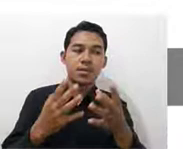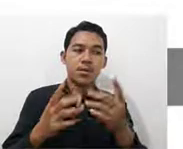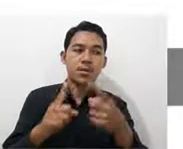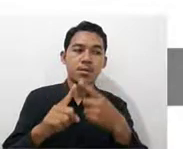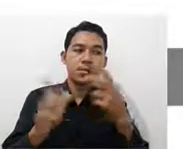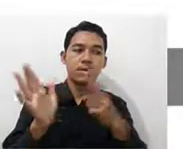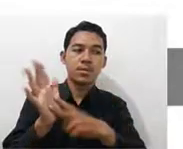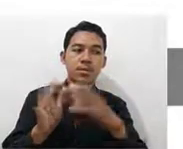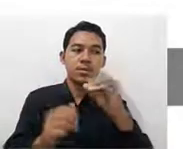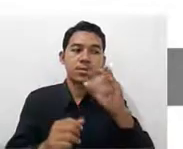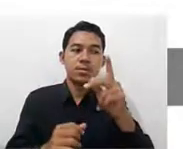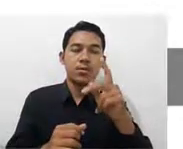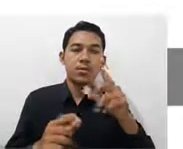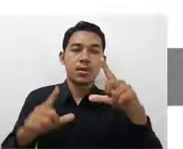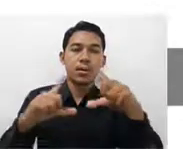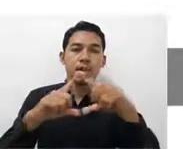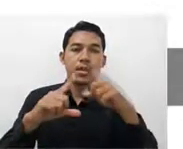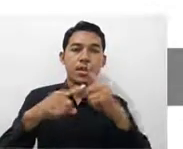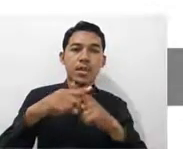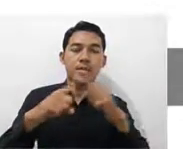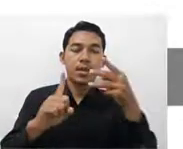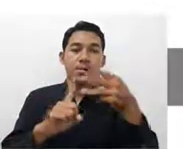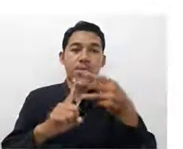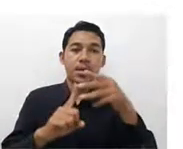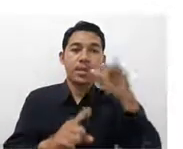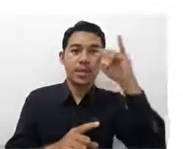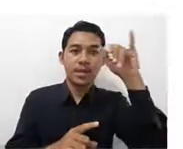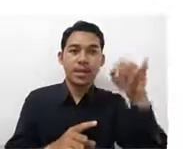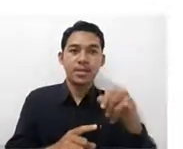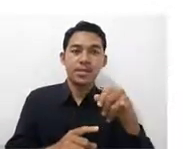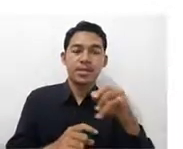Jadi A ditambah B dan diaksenkan.